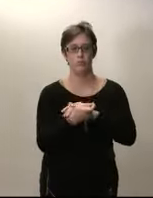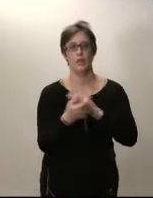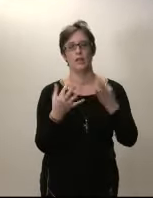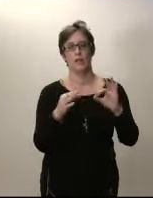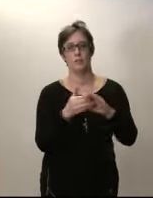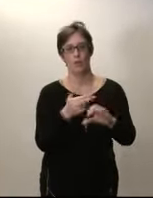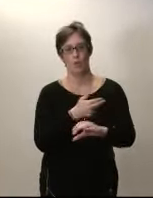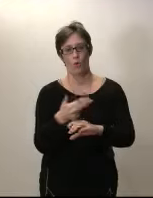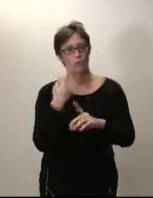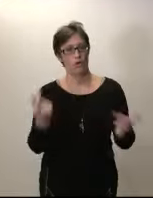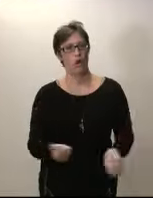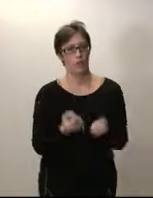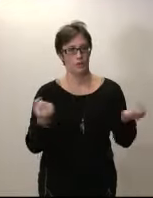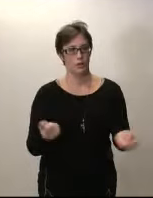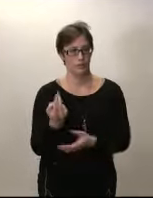subvention d'activité.